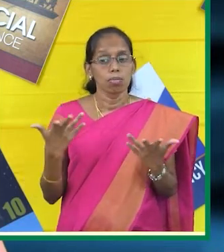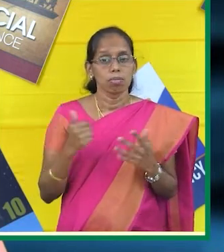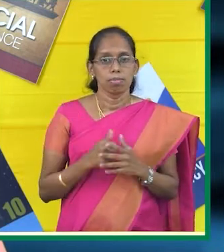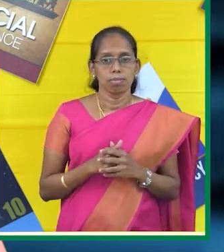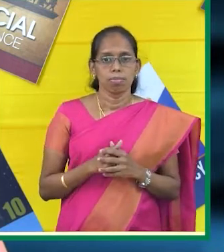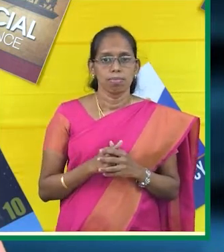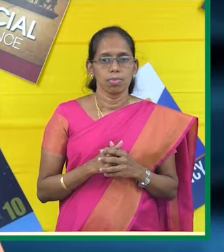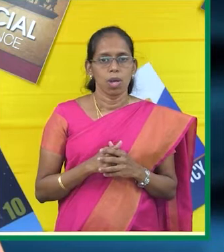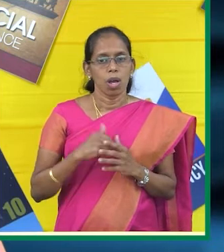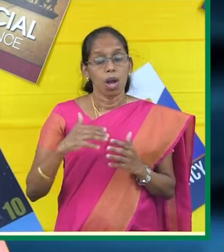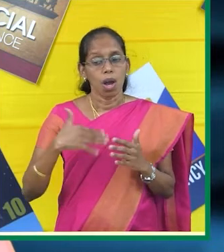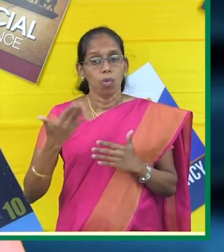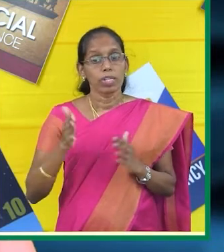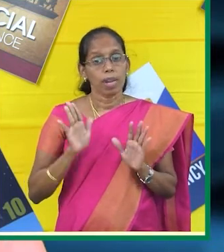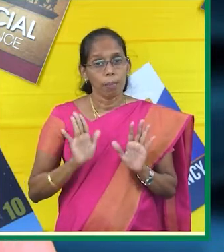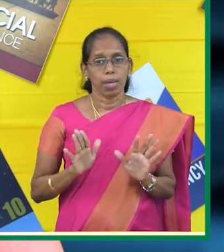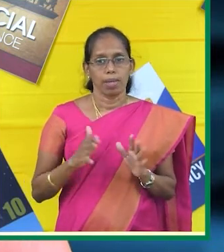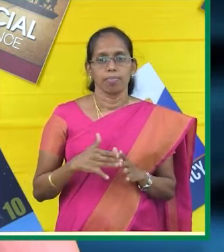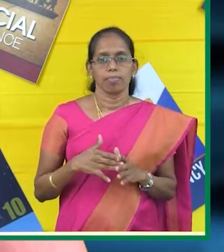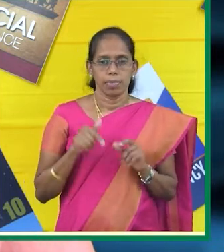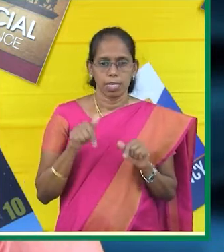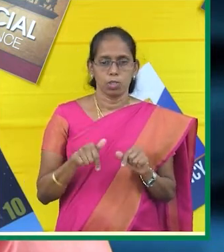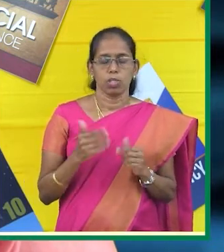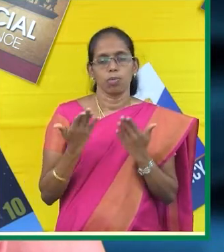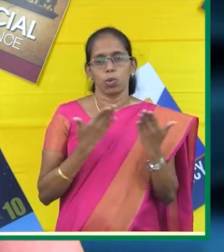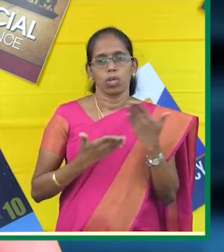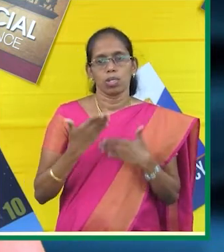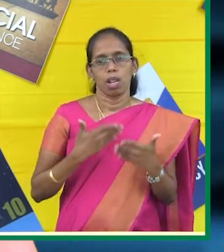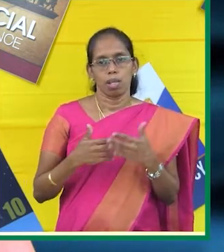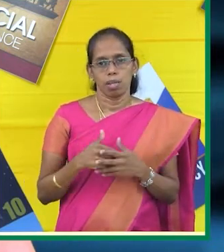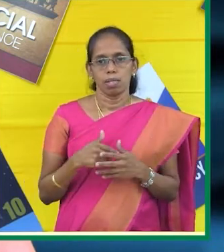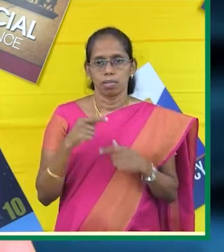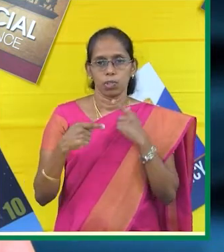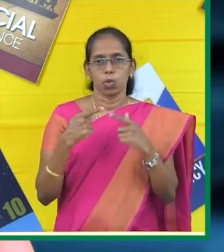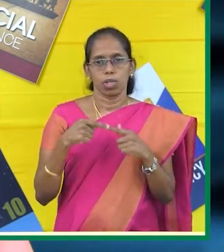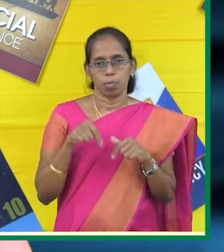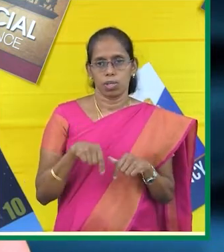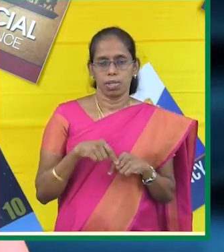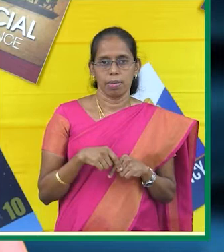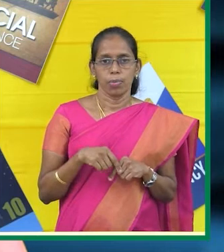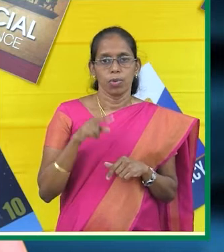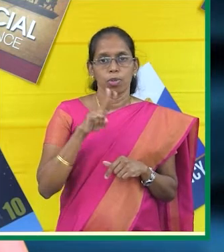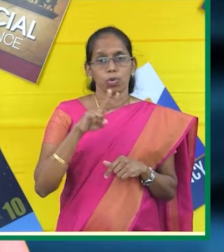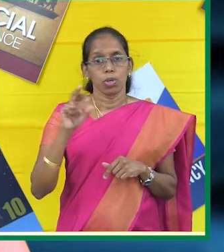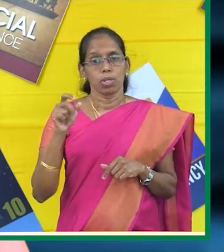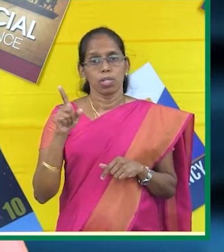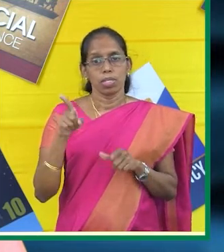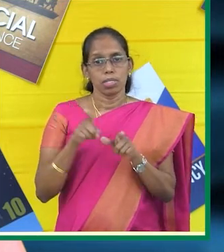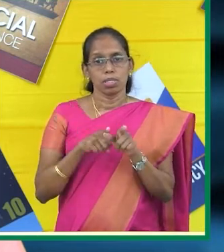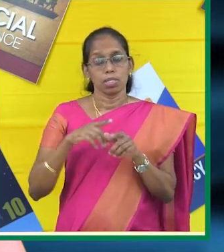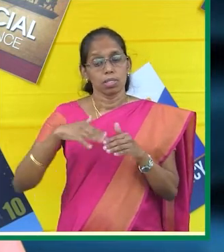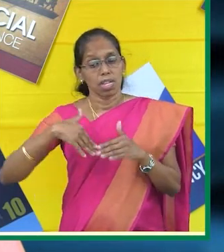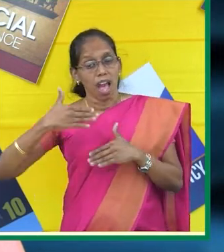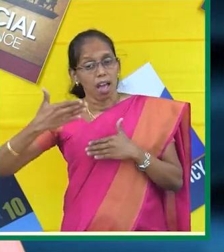2889 எப்படி இருக்கும் என்பதை பற்றி தான் நாம் இங்கே பேசுகிறோம். ஸோ இது 200 ஆண்டுகளுக்கு பிறகு எப்படி உலகம்